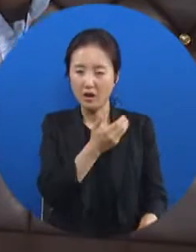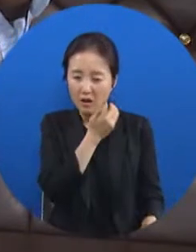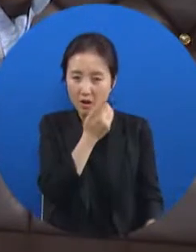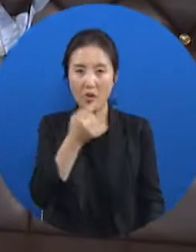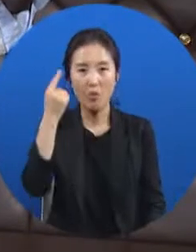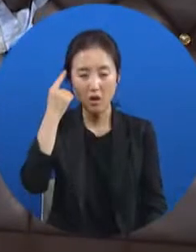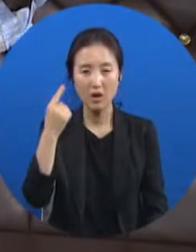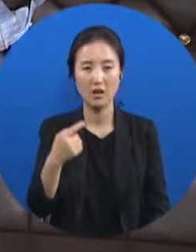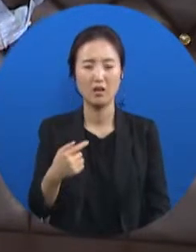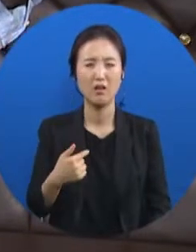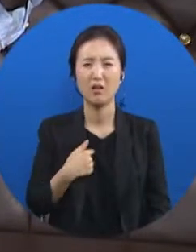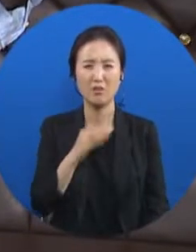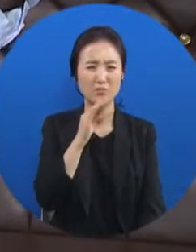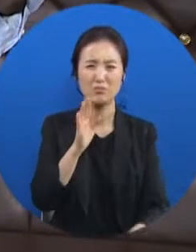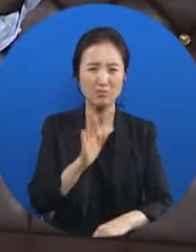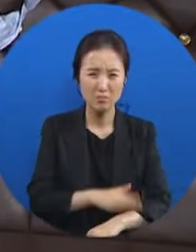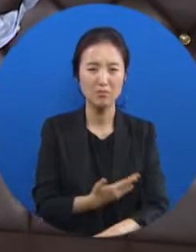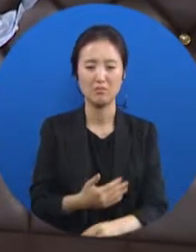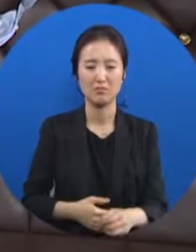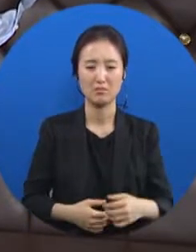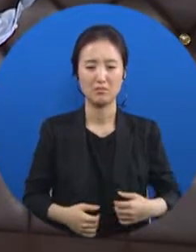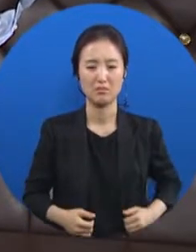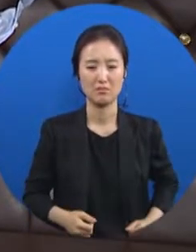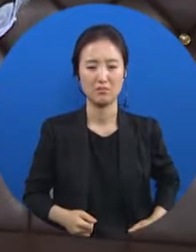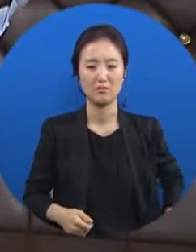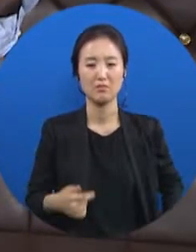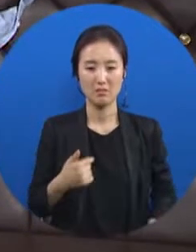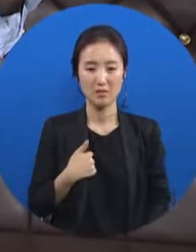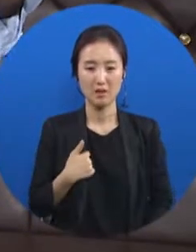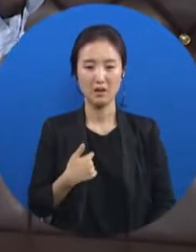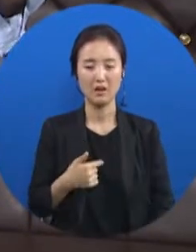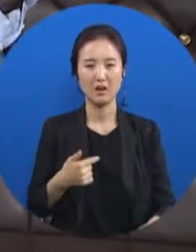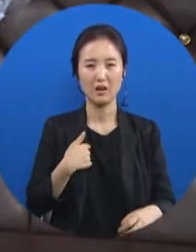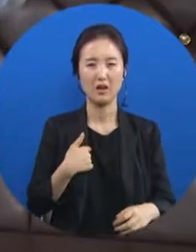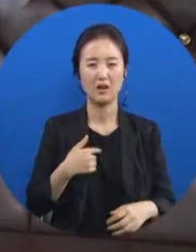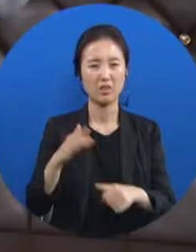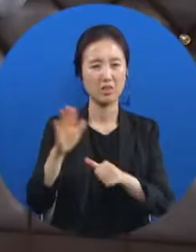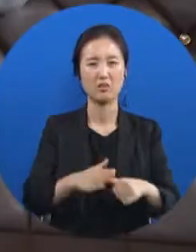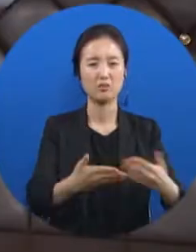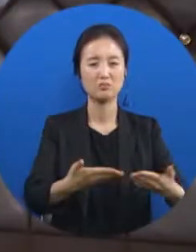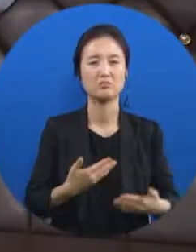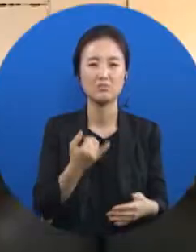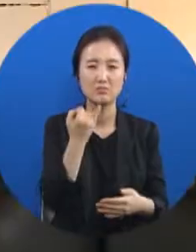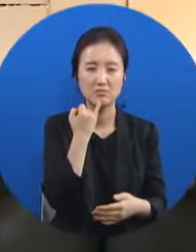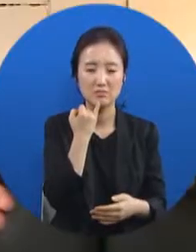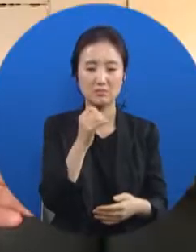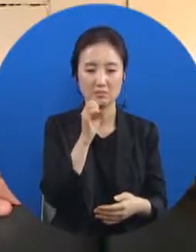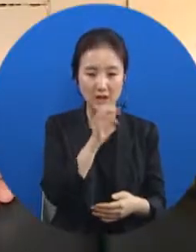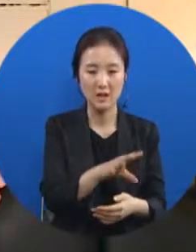못합니다. 그래서 그럼 저 여기서 드롭해도 됩니다 라고 했더니 그건 안 된다.